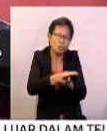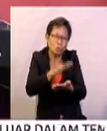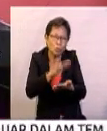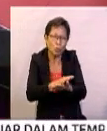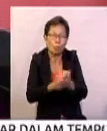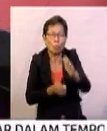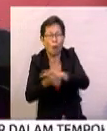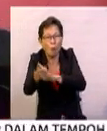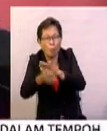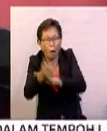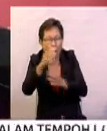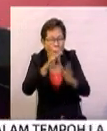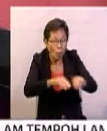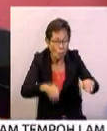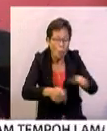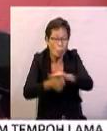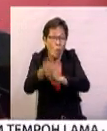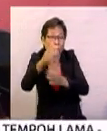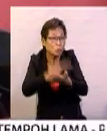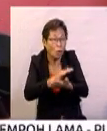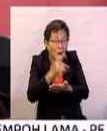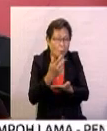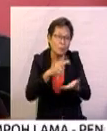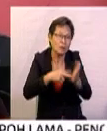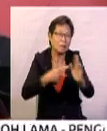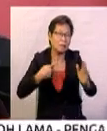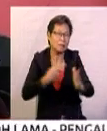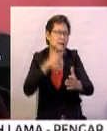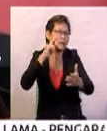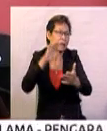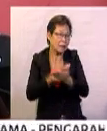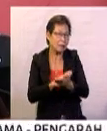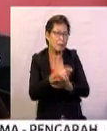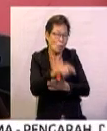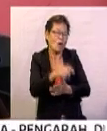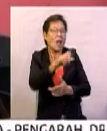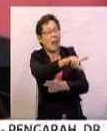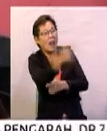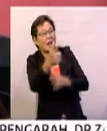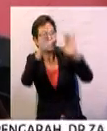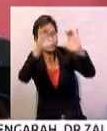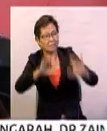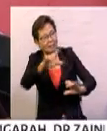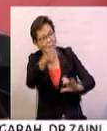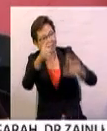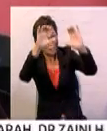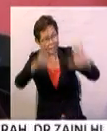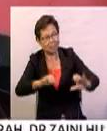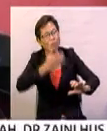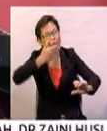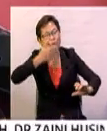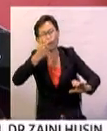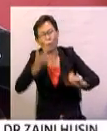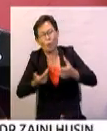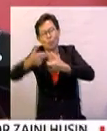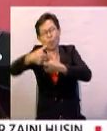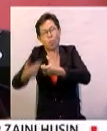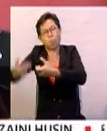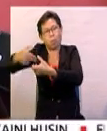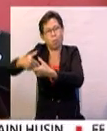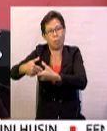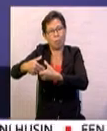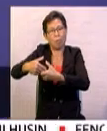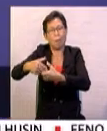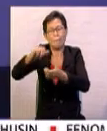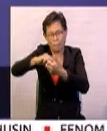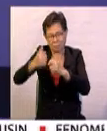truancy. Sebab itu dalam bab ni kita yakin bahawa sukan boleh dijadikan alternatif supaya anak muda tidak terjerumus kepada